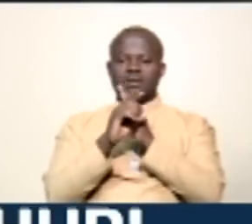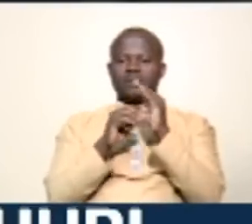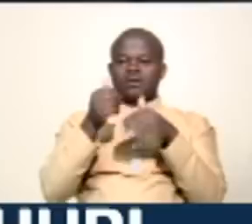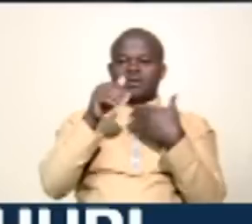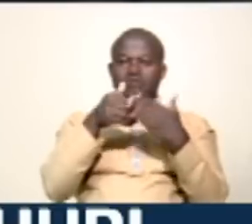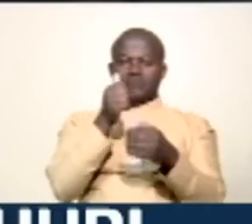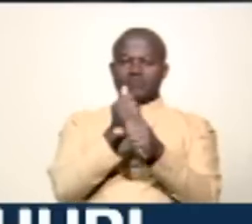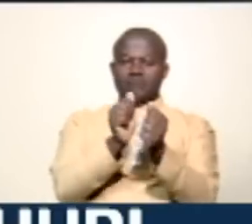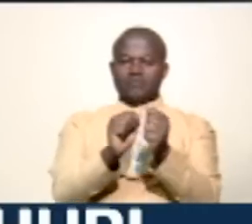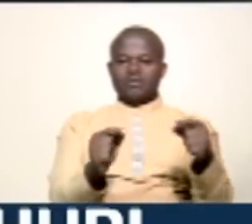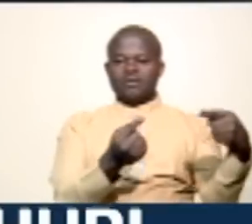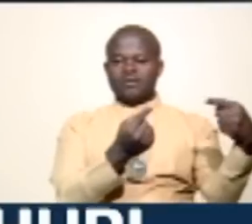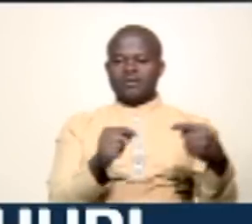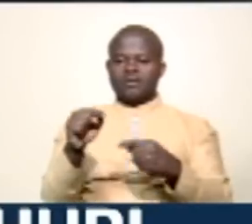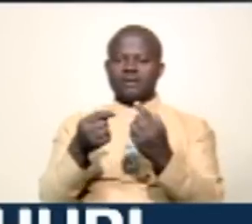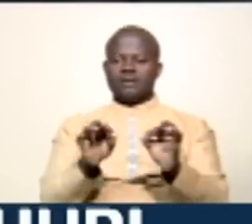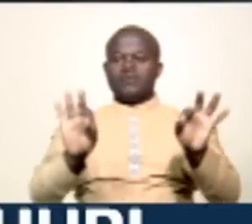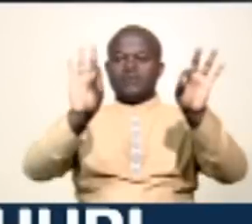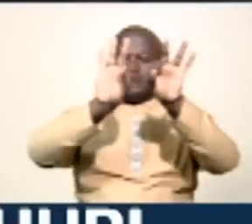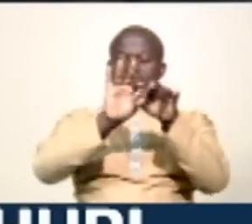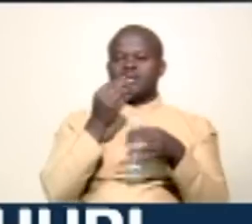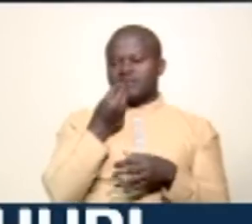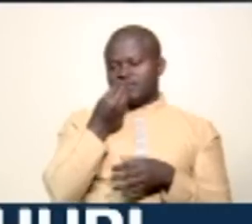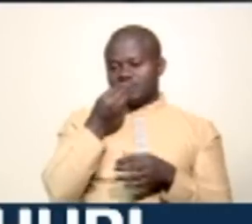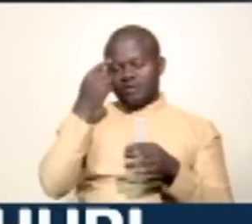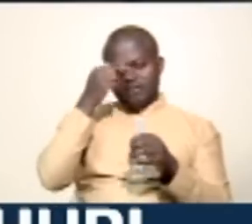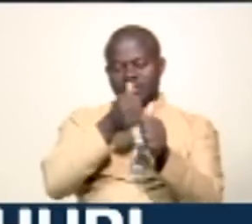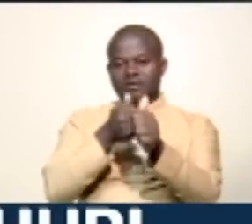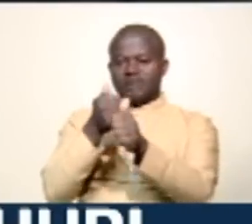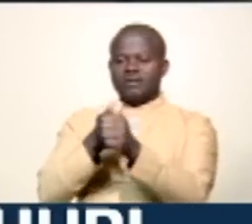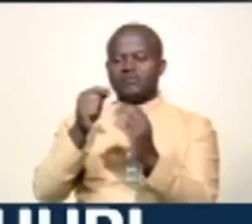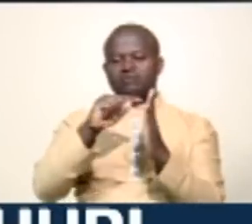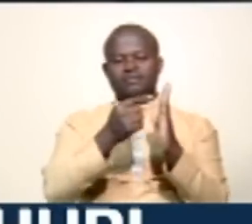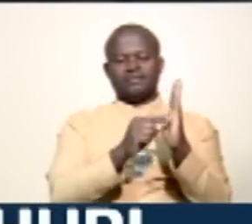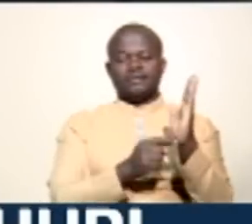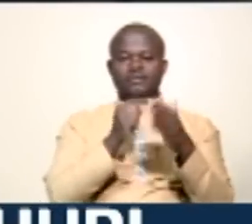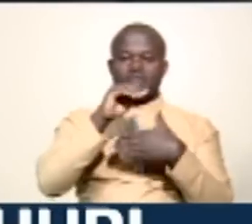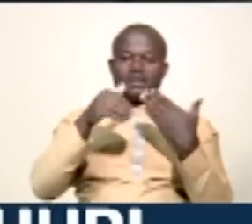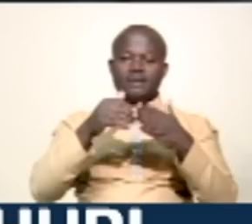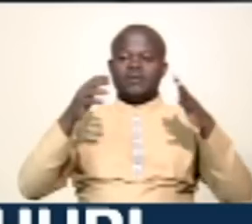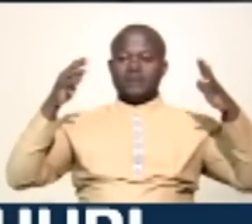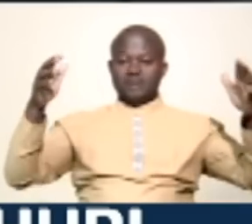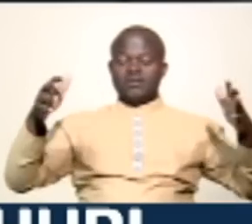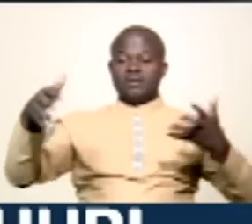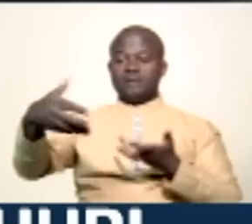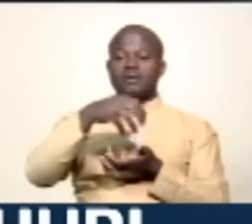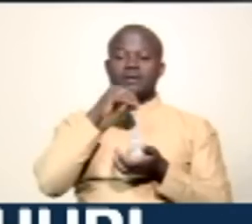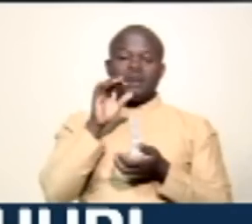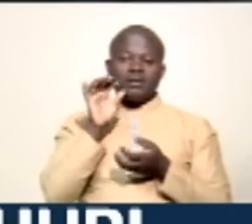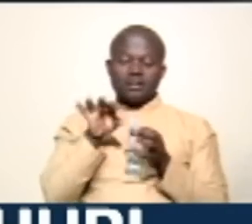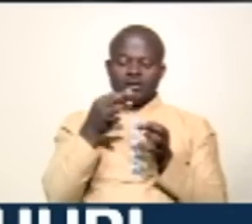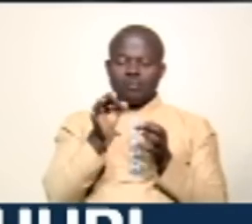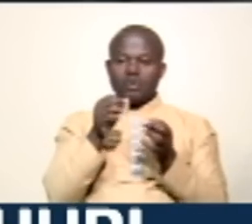kazajya gakora negotiations y'ibiciro by'ibiribwa kuri buri article biriya binini bahaha atari imboga bagura ku